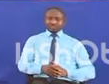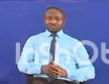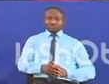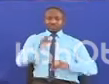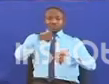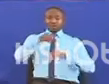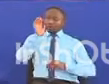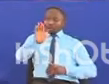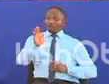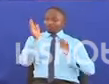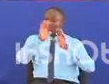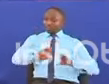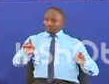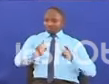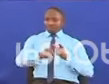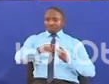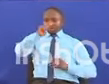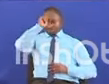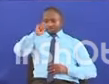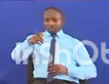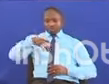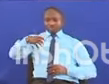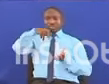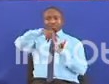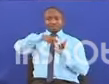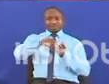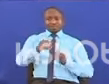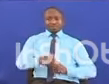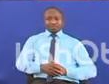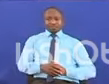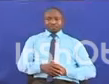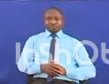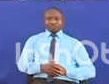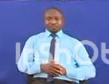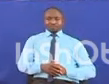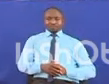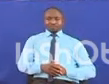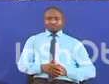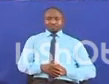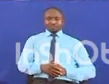muda wako umeshaisha. Mheshimiwa Waziri amesimama. Mheshimiwa Waziri. Mheshimiwa Spika, ninaheshimu